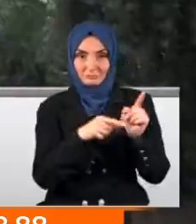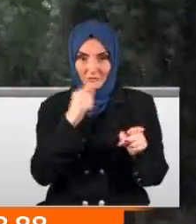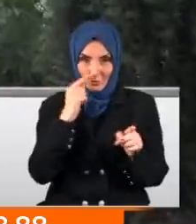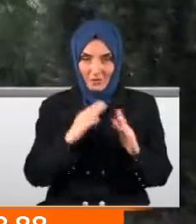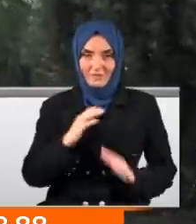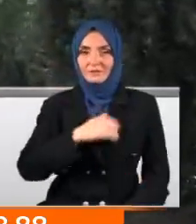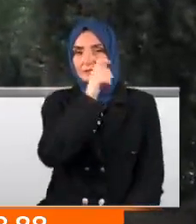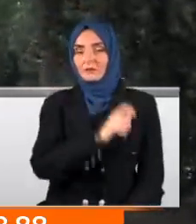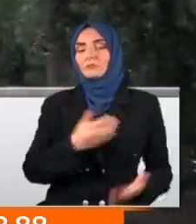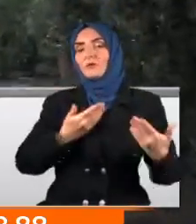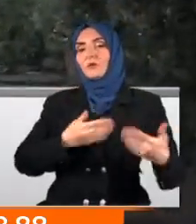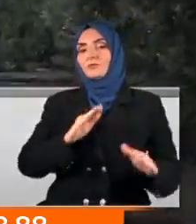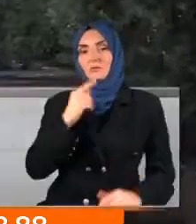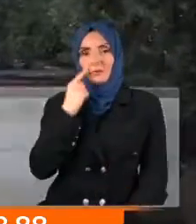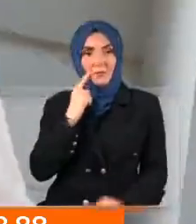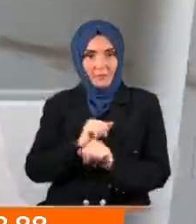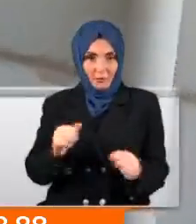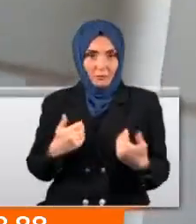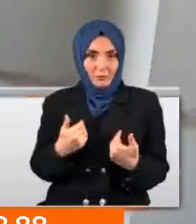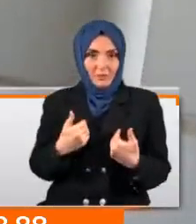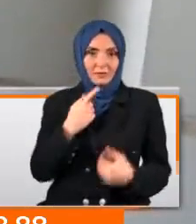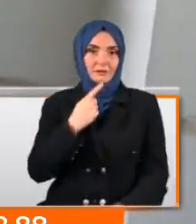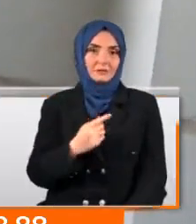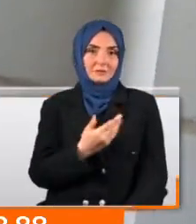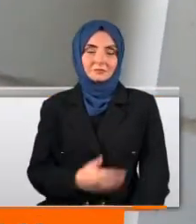sahibi asıl Mağdurun kendisi olduğunu söyledi